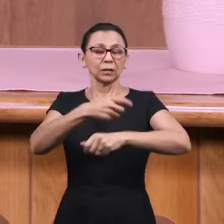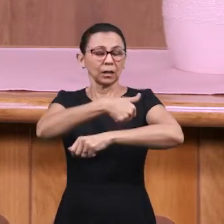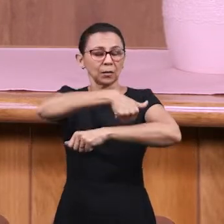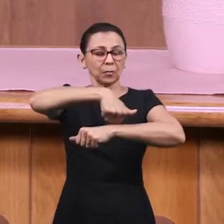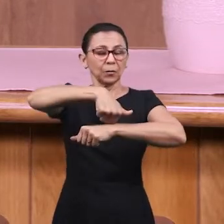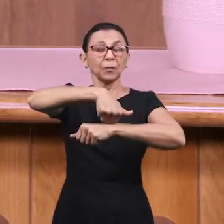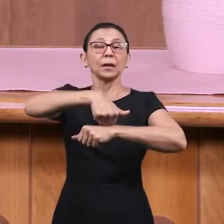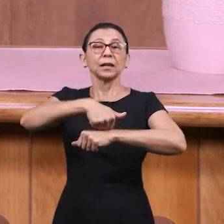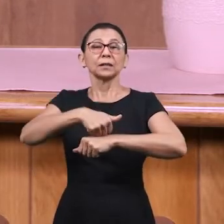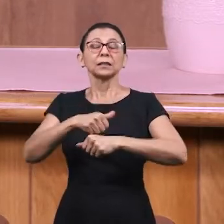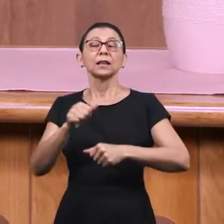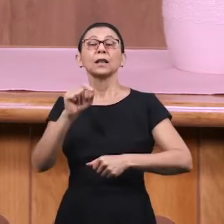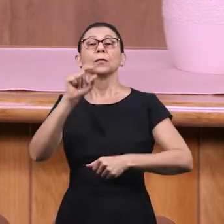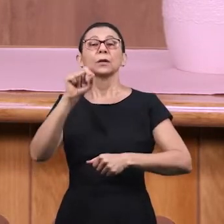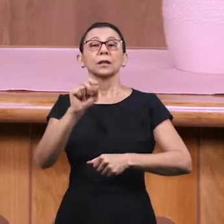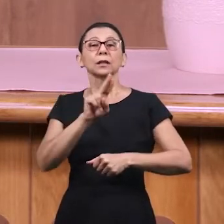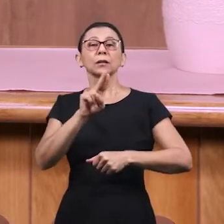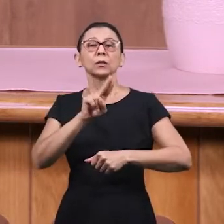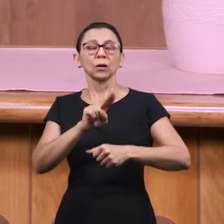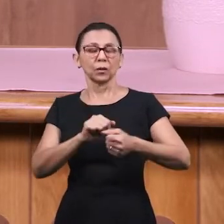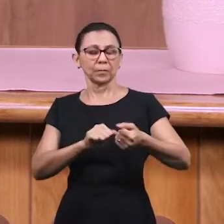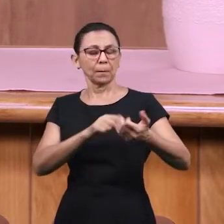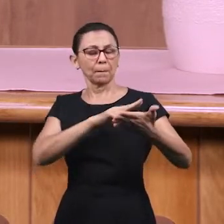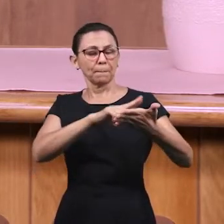тогда такие вот антибиотики, если...